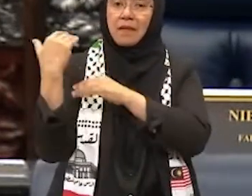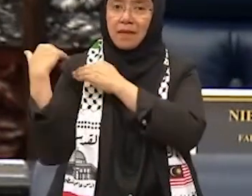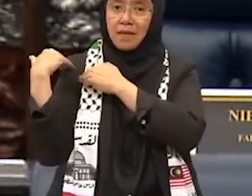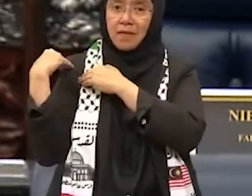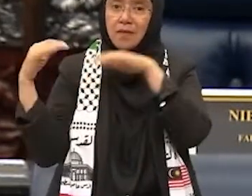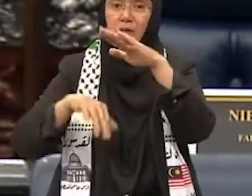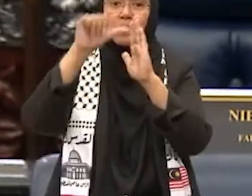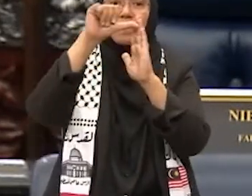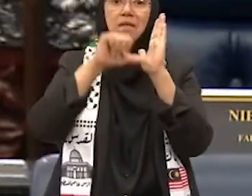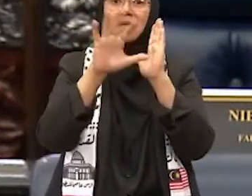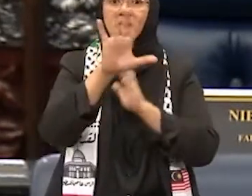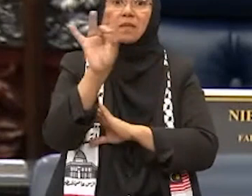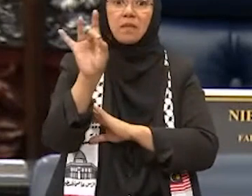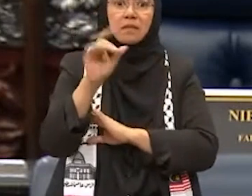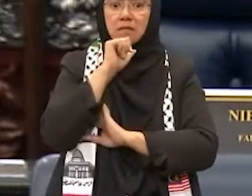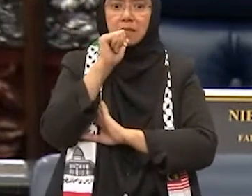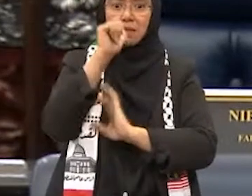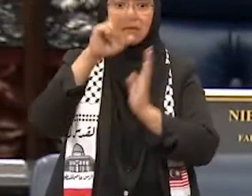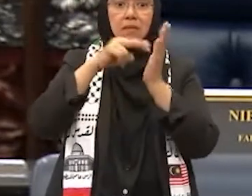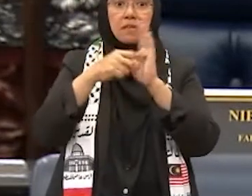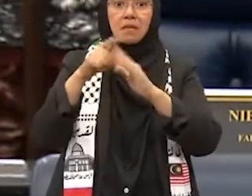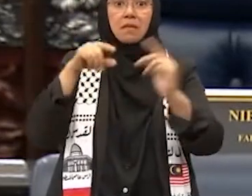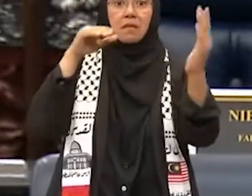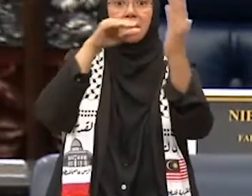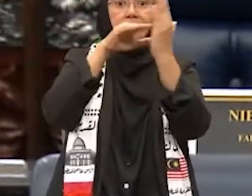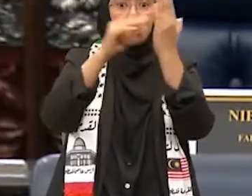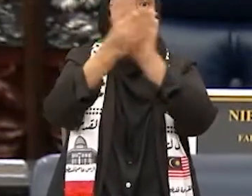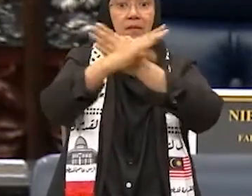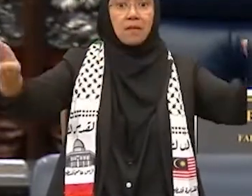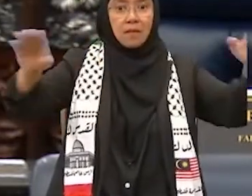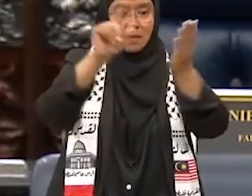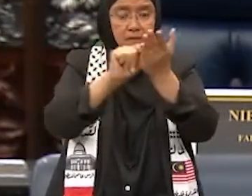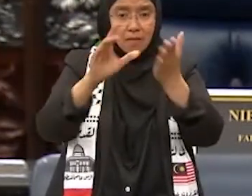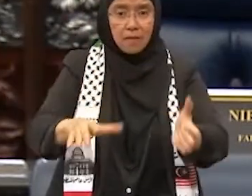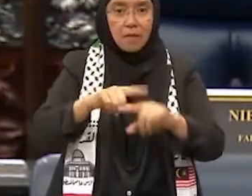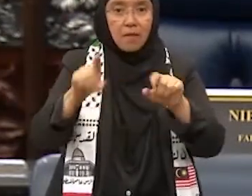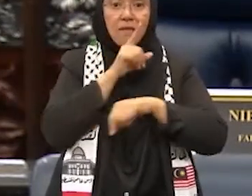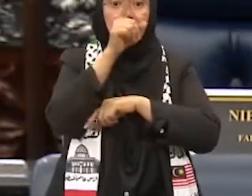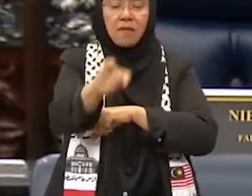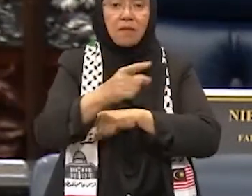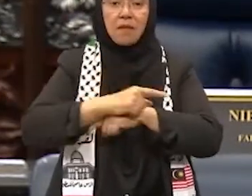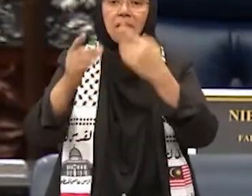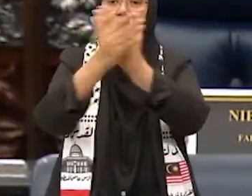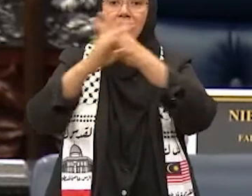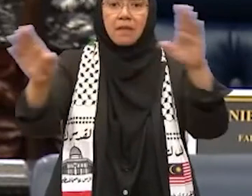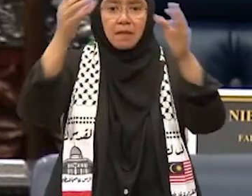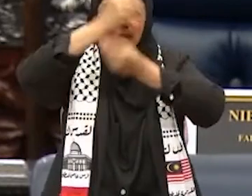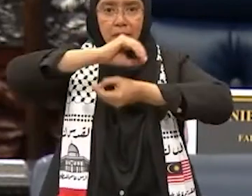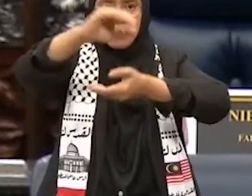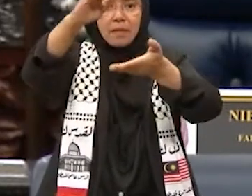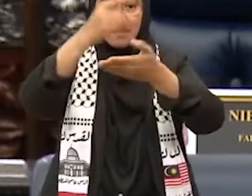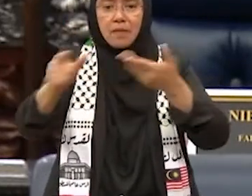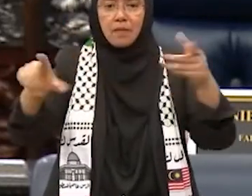menyekat kebebasan media tetapi bagi memastikan penyebaran maklumat dilakukan secara bertanggung jawab dan tanpa